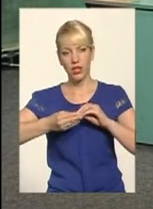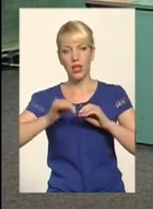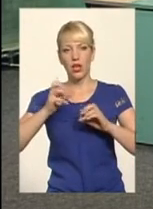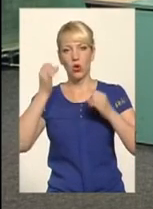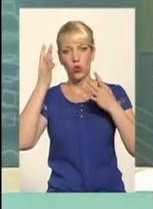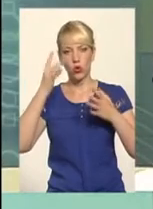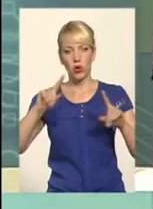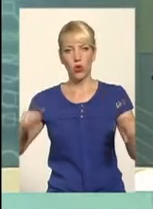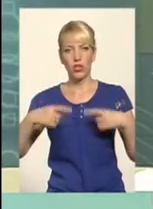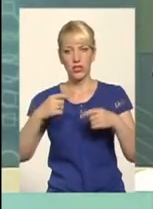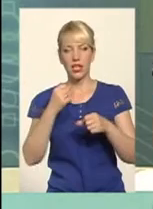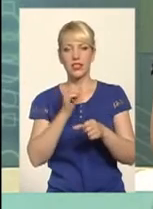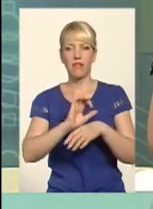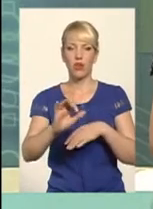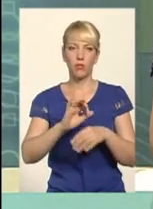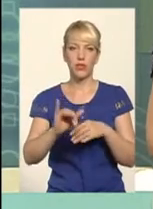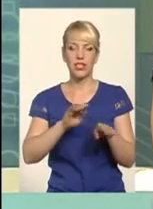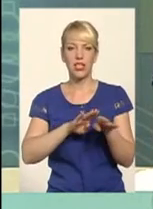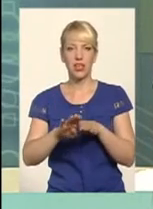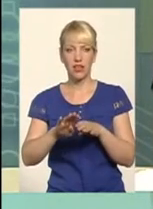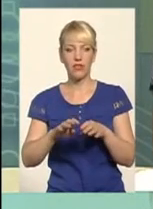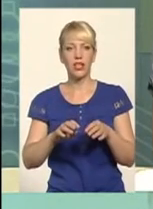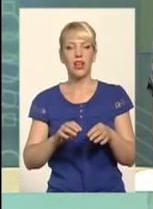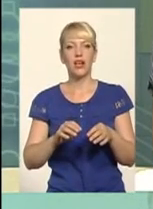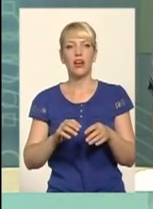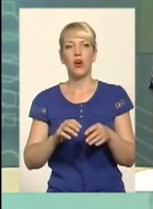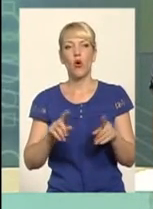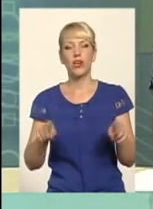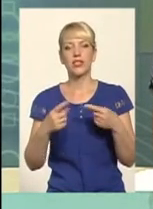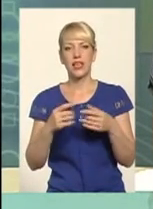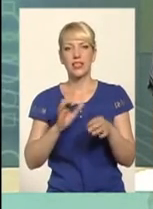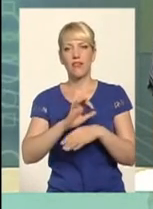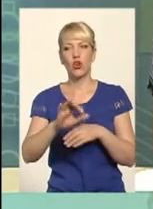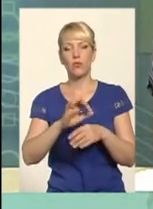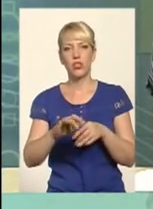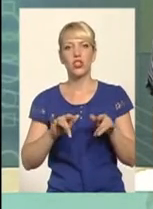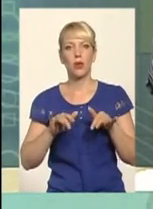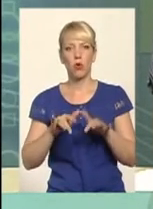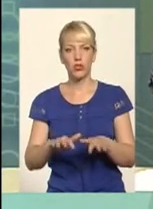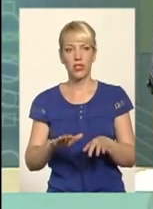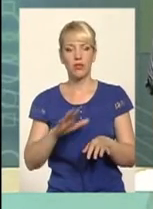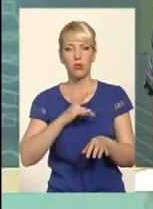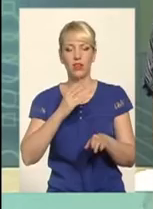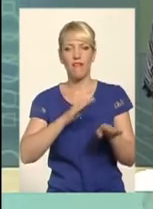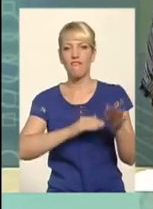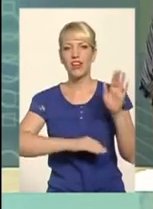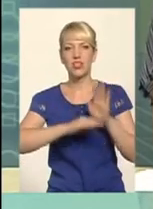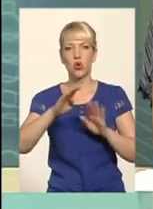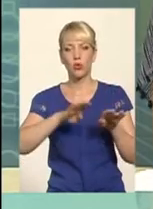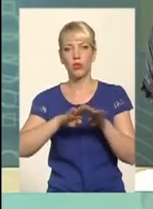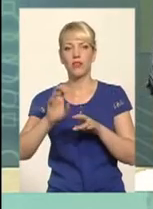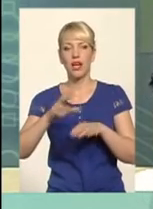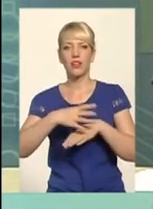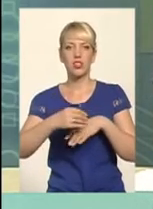культура організації виробництва, і рівень організації виробничих процесів стали на високому рівні, такими як в Швеції,